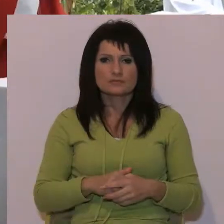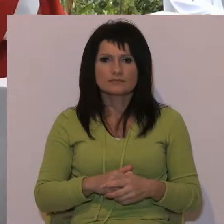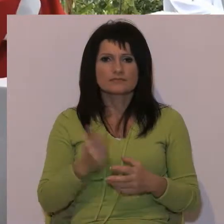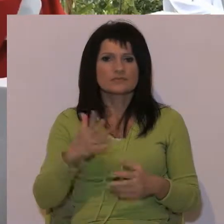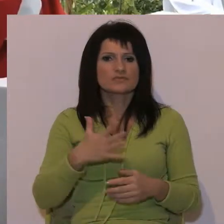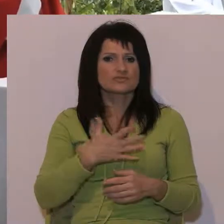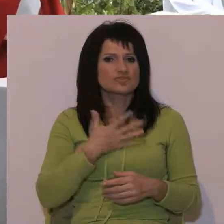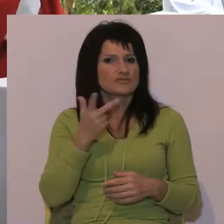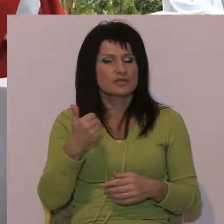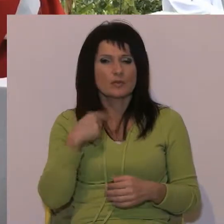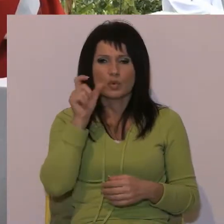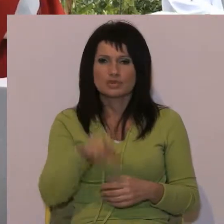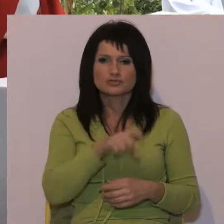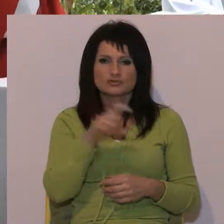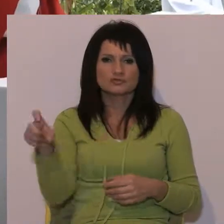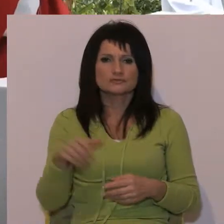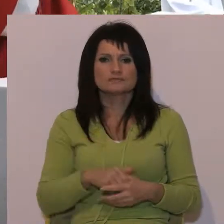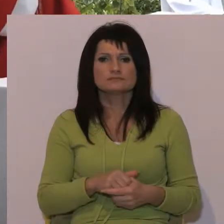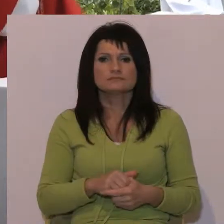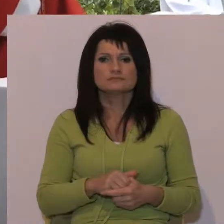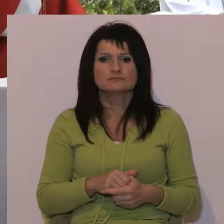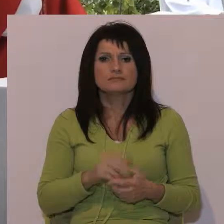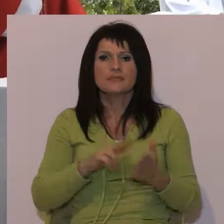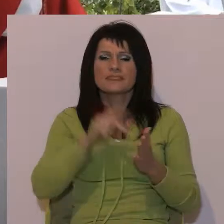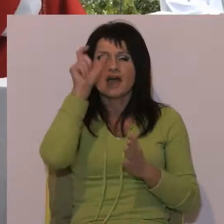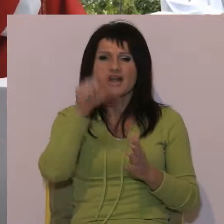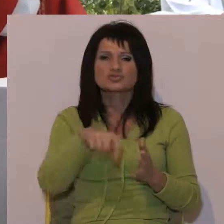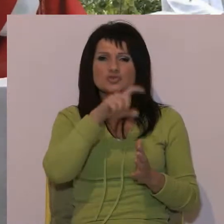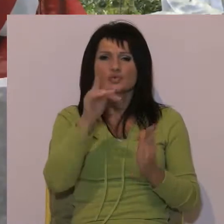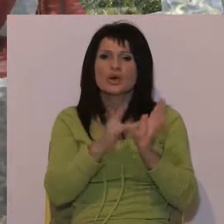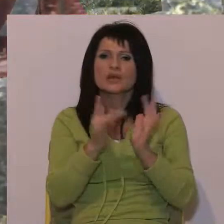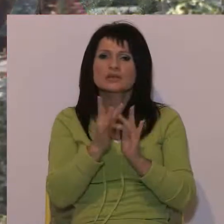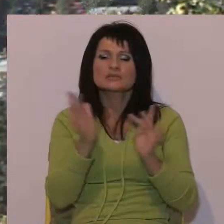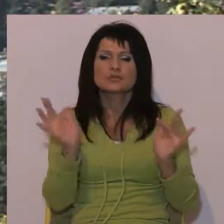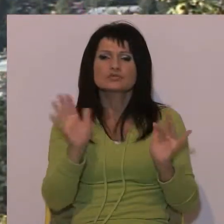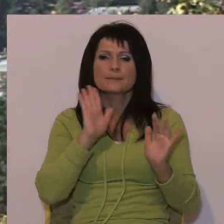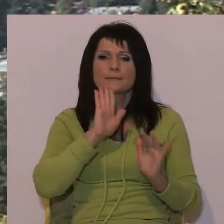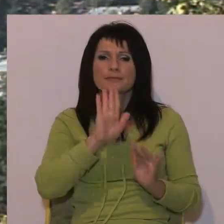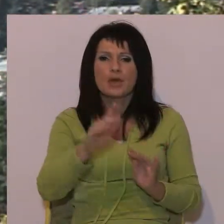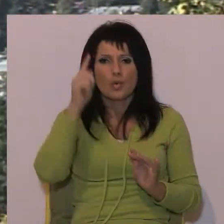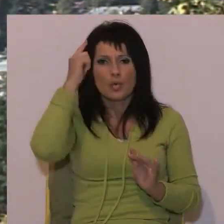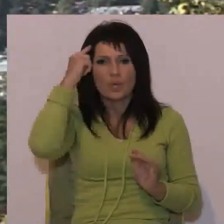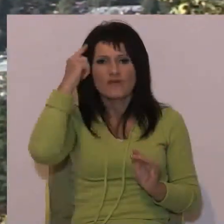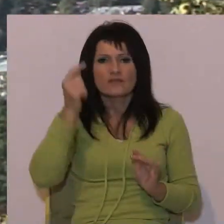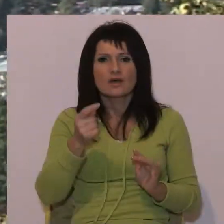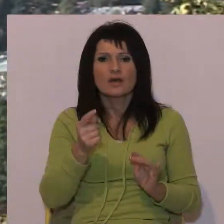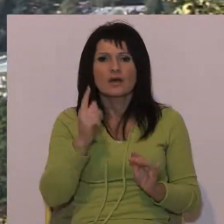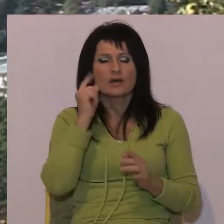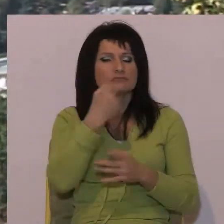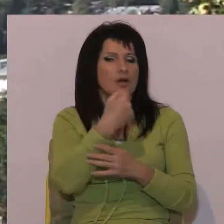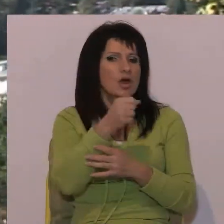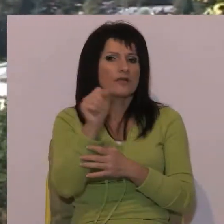Dziwny był to krzyż. Na krzyżu bowiem Chrystus miał głowę